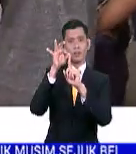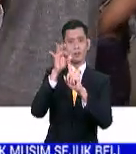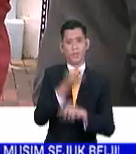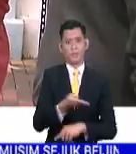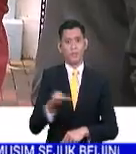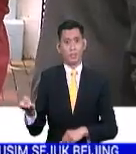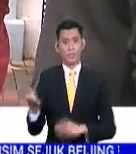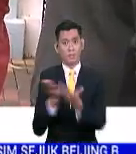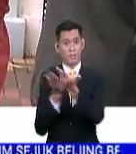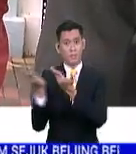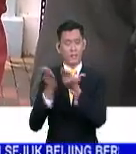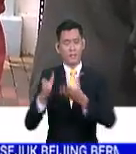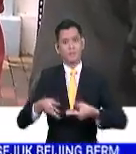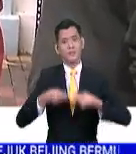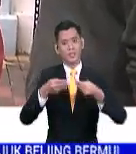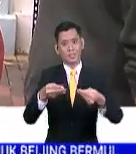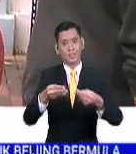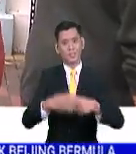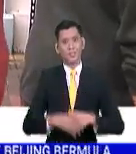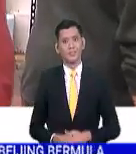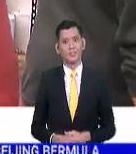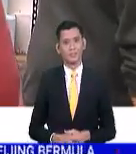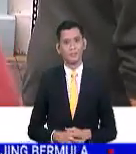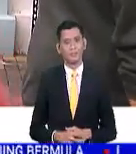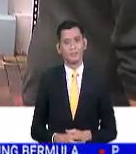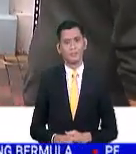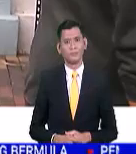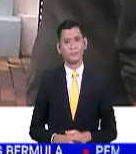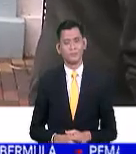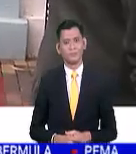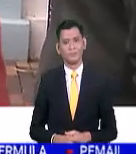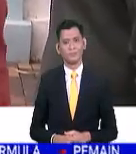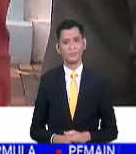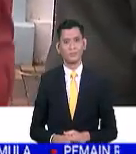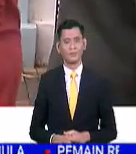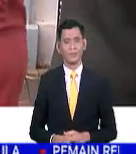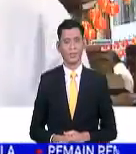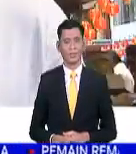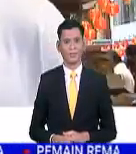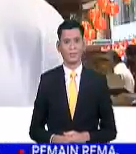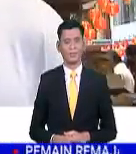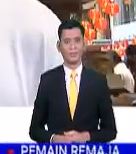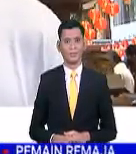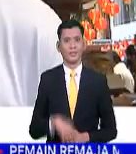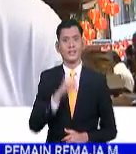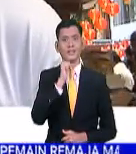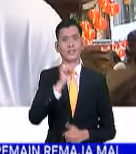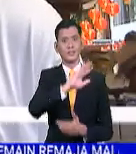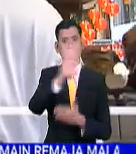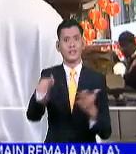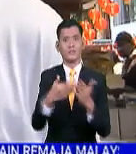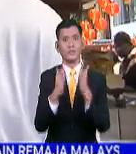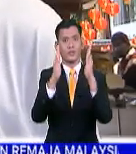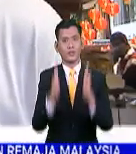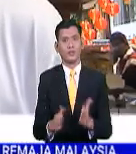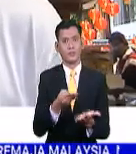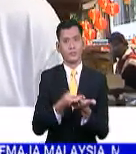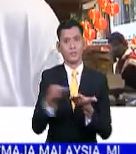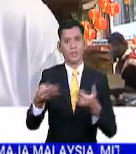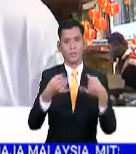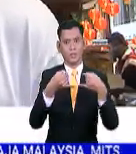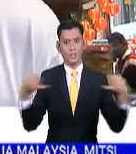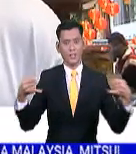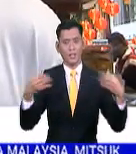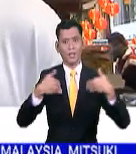perkhidmatan ditawarkan. bukan semua orang suka beli online.